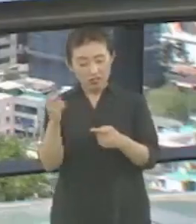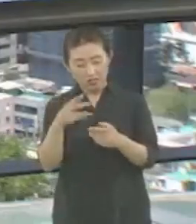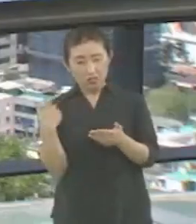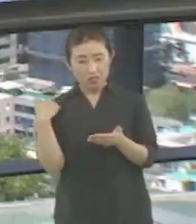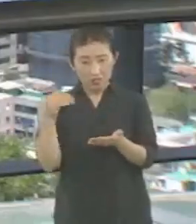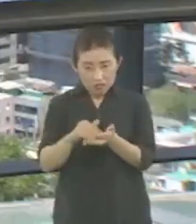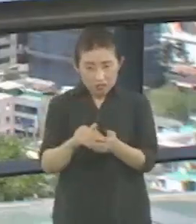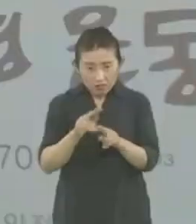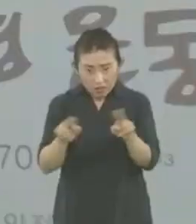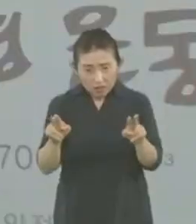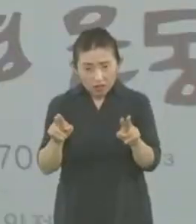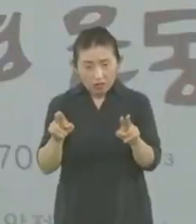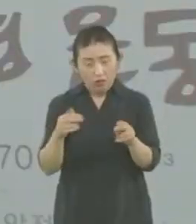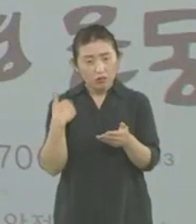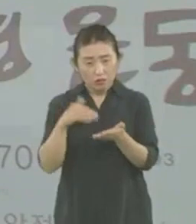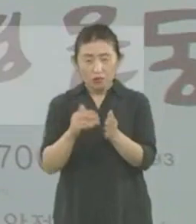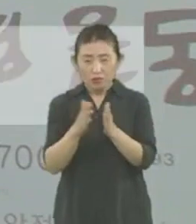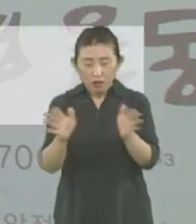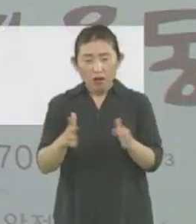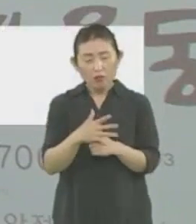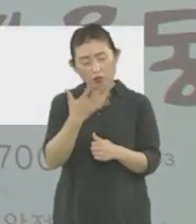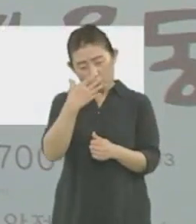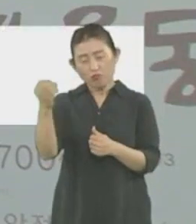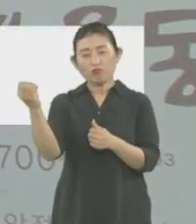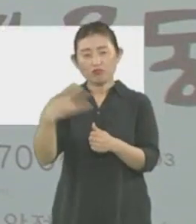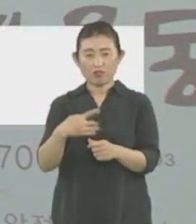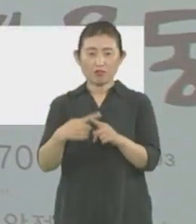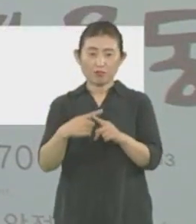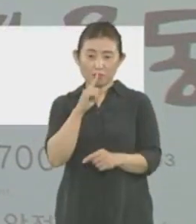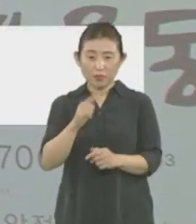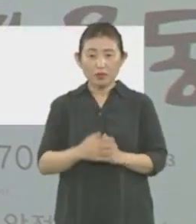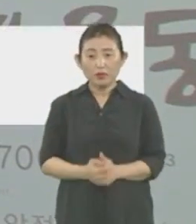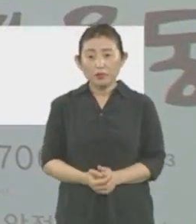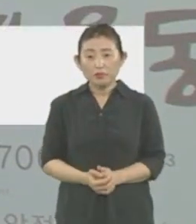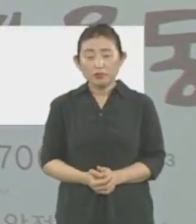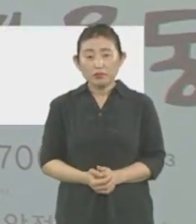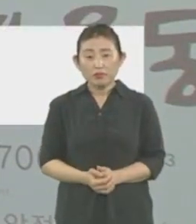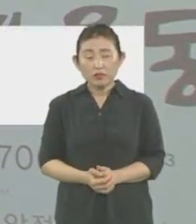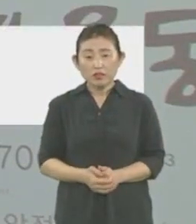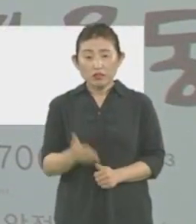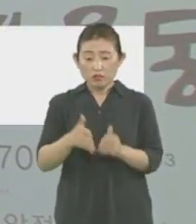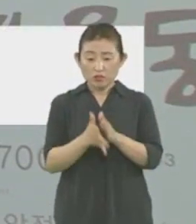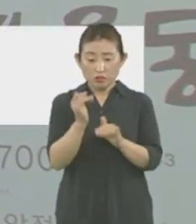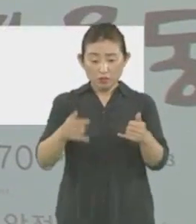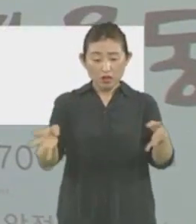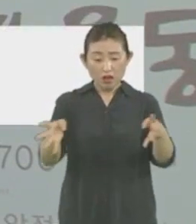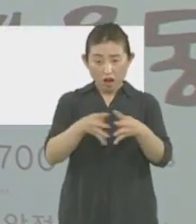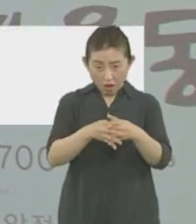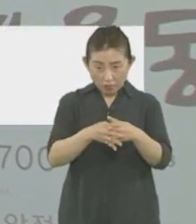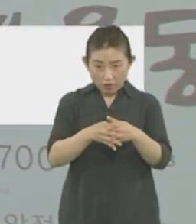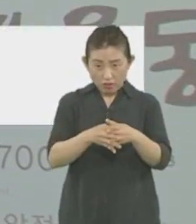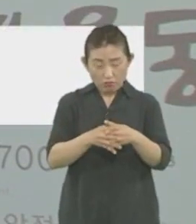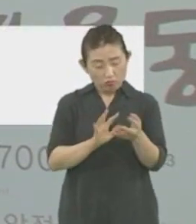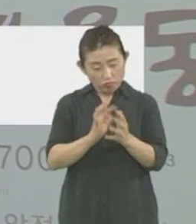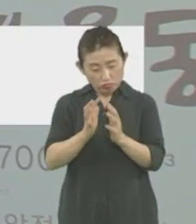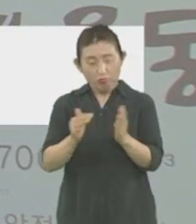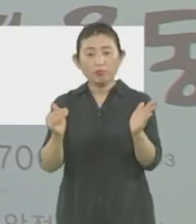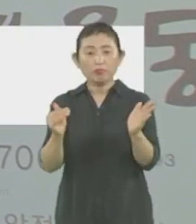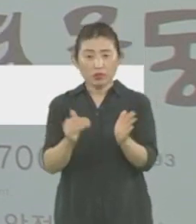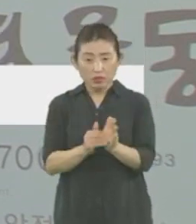비난했습니다. 일방적으로 이런 걸 또 하겠다라고 하는 것 자체가 그동안 시민 합의 과정이나 협의 과정도 있었던